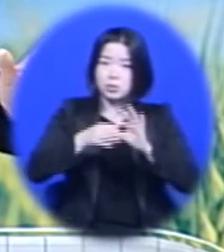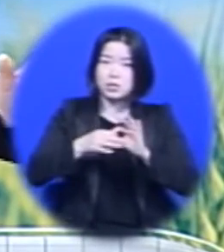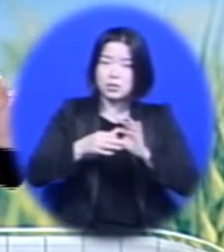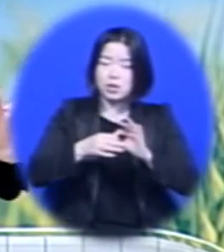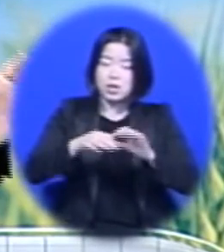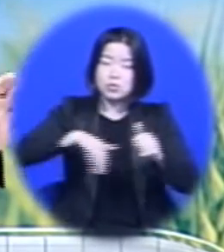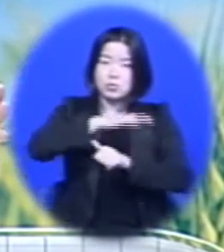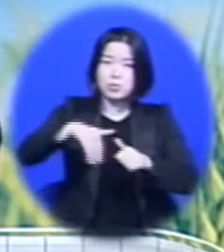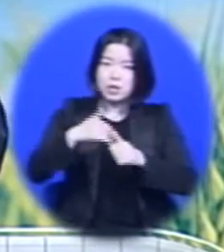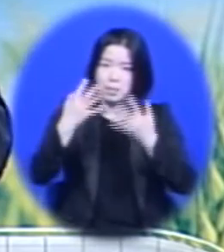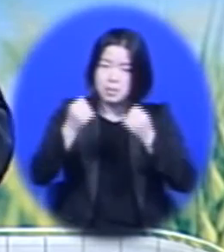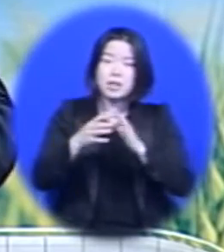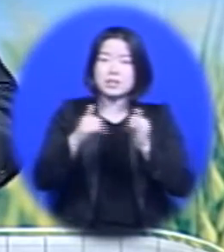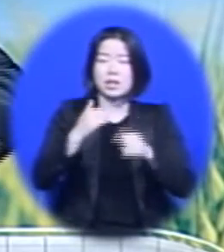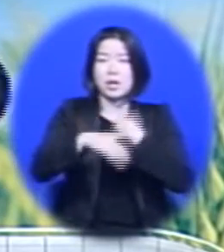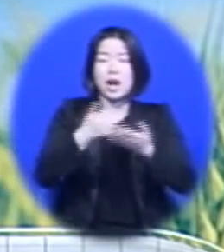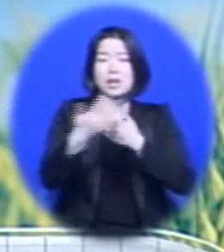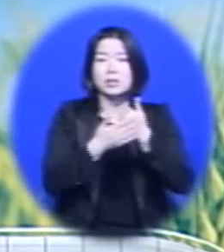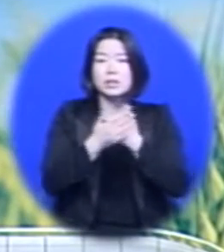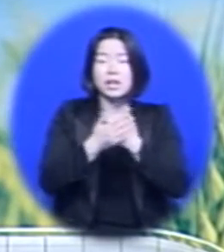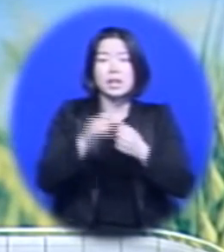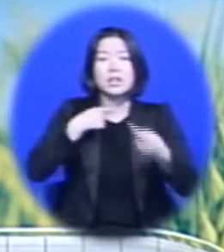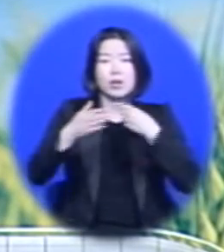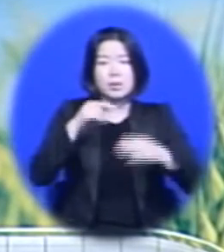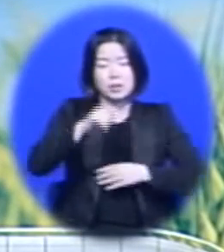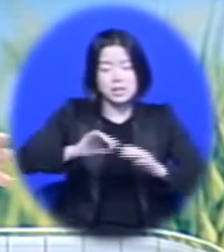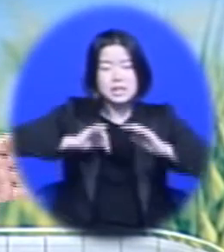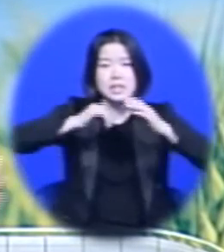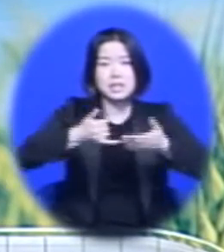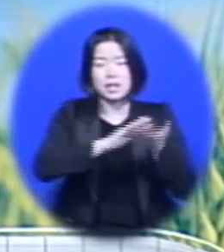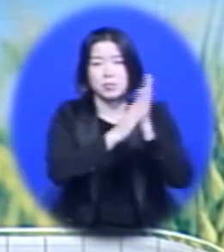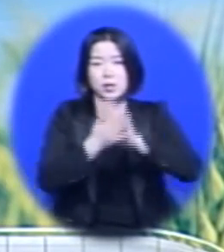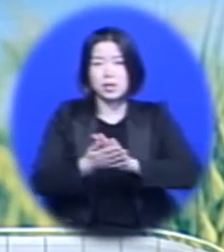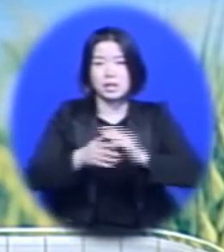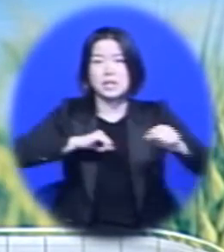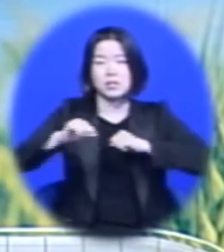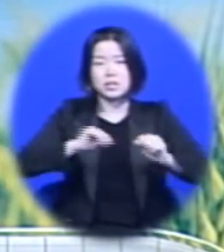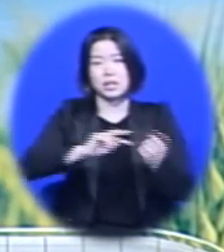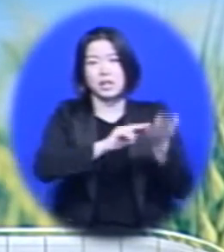사람들이 하나님의 은혜를 경험하고 이 세상이 변화되어지는 역사가 일어나는 것입니다.